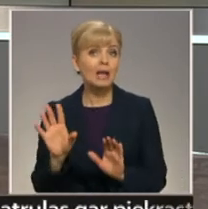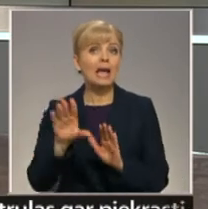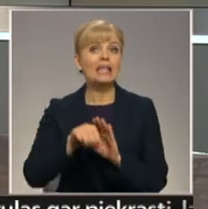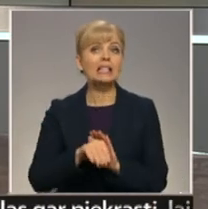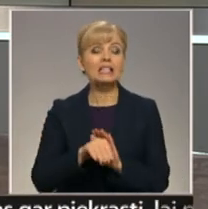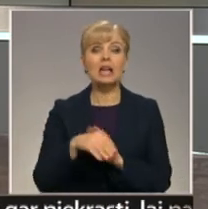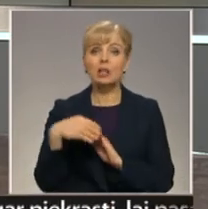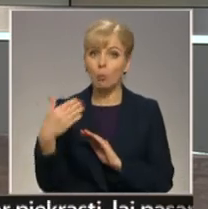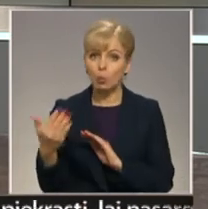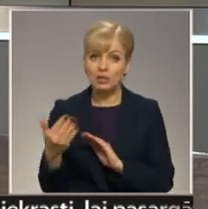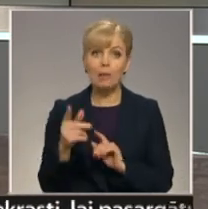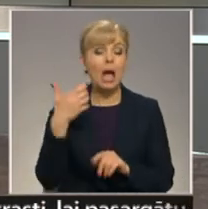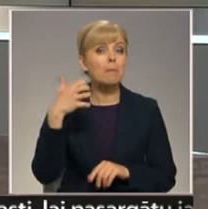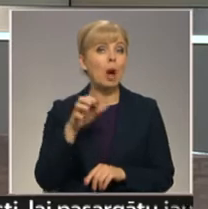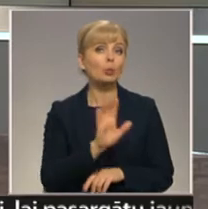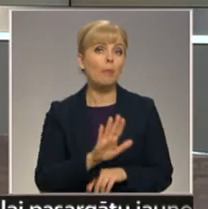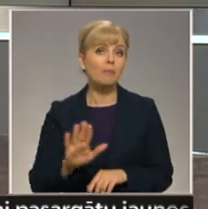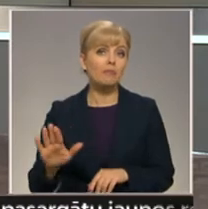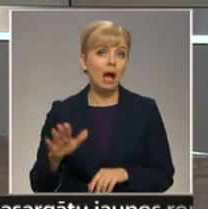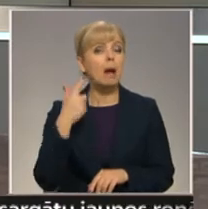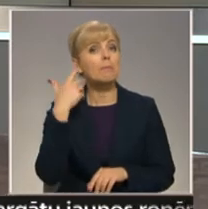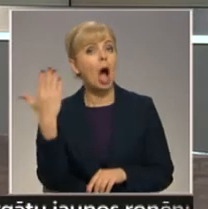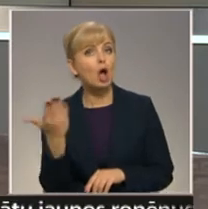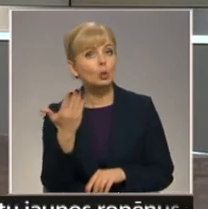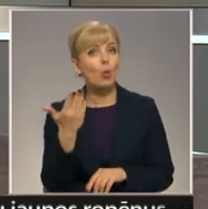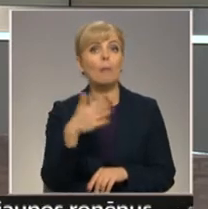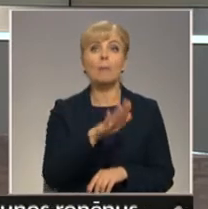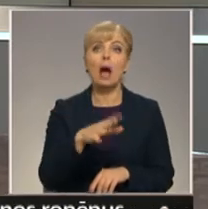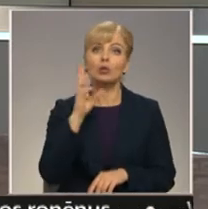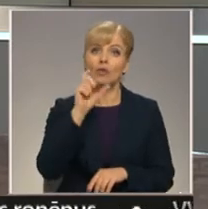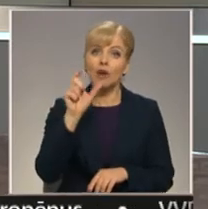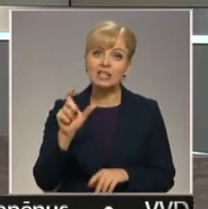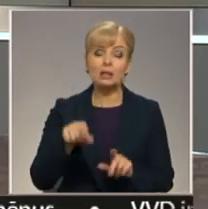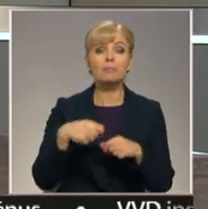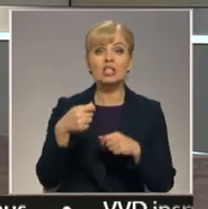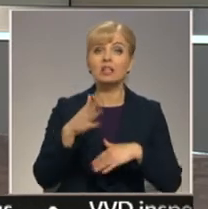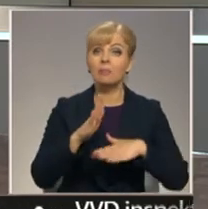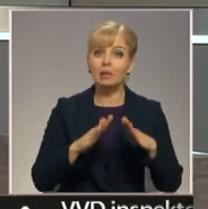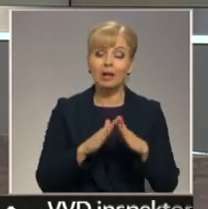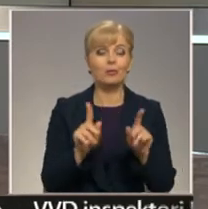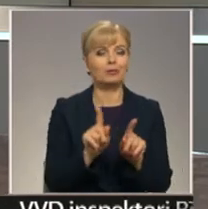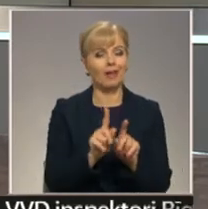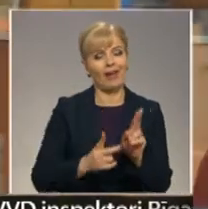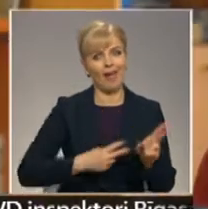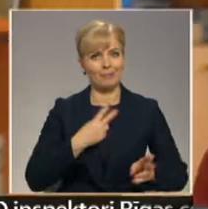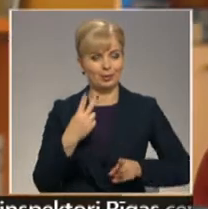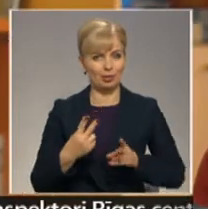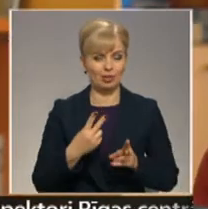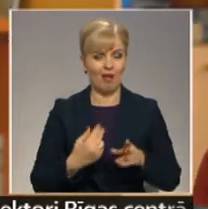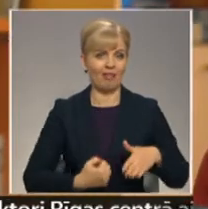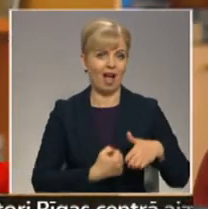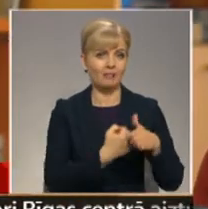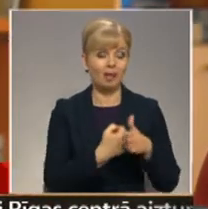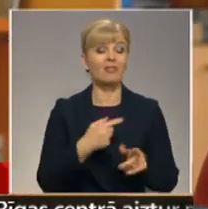bērnu vecākiem sniegs arī praktisku un emocionālu atbalstu. Plašāk Lindas Bērzes sižetā. Es